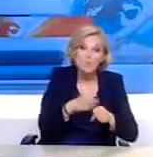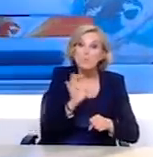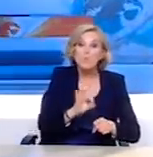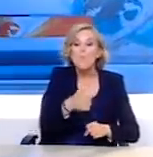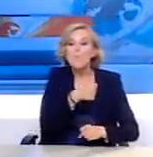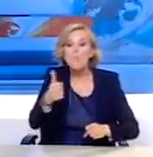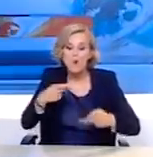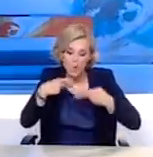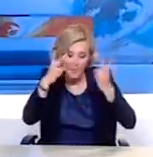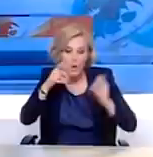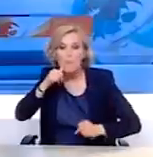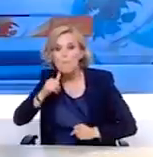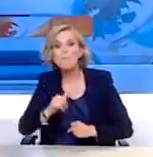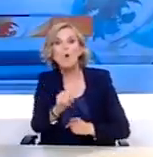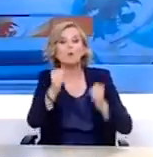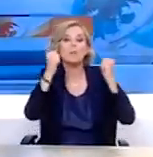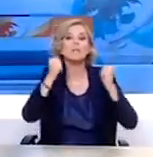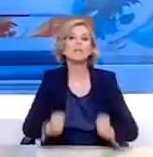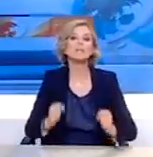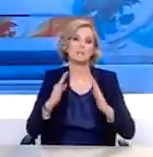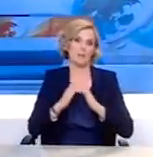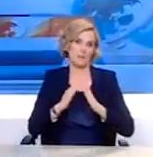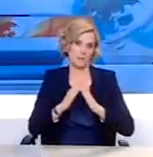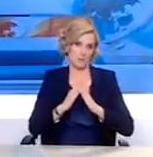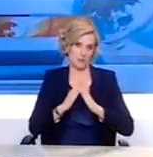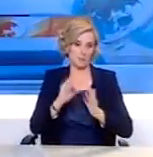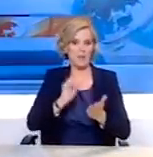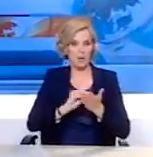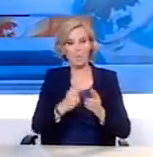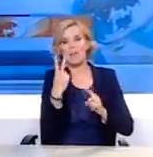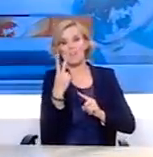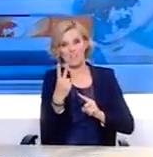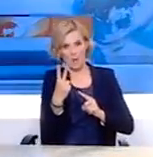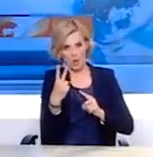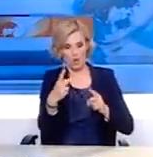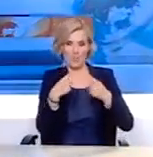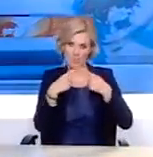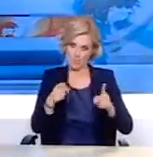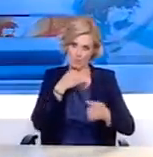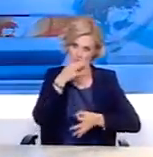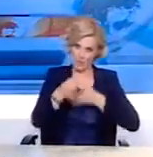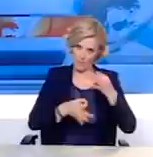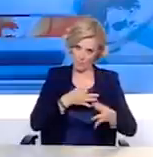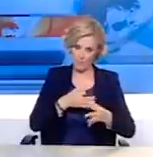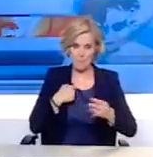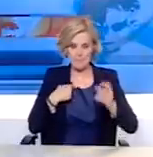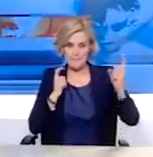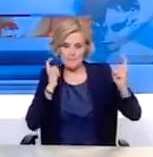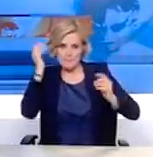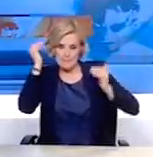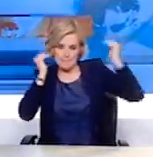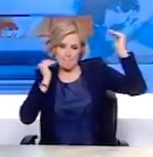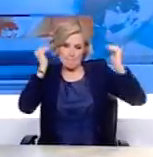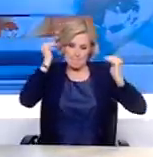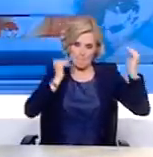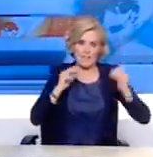τους. Θα ήθελα επίσης να δώσω έμφαση και να προχωρήσω σε δύο διευκρινήσεις σχετικά με περιπτώσεις που μας έχουν προβληματίσει έντονα